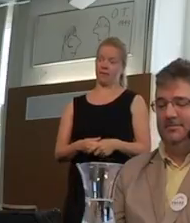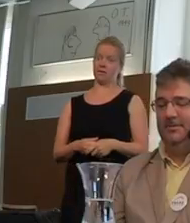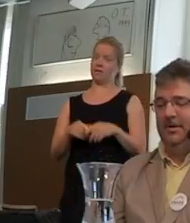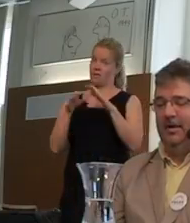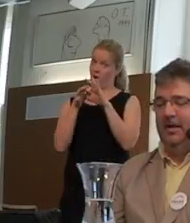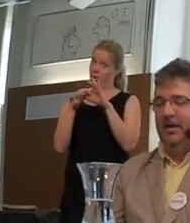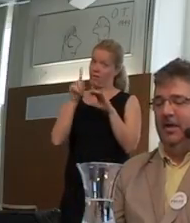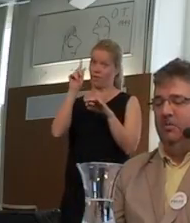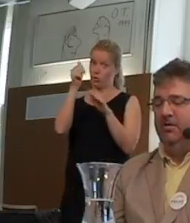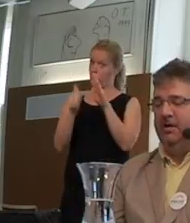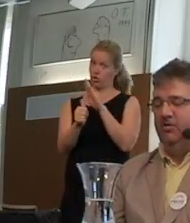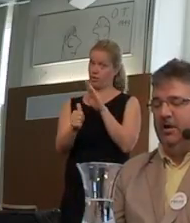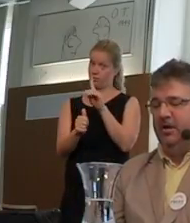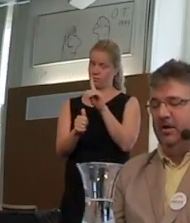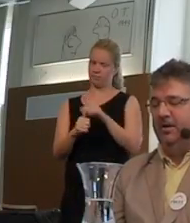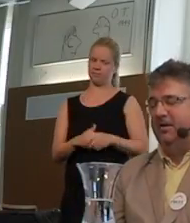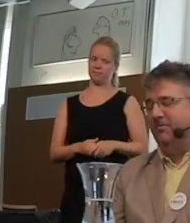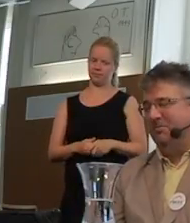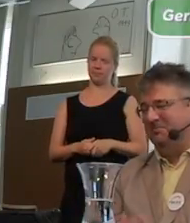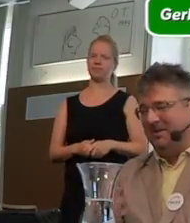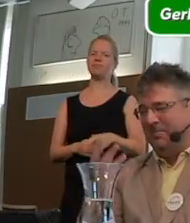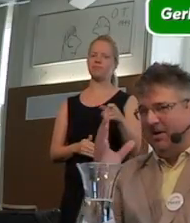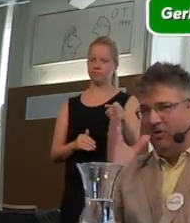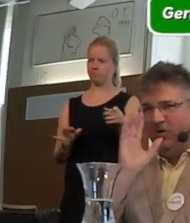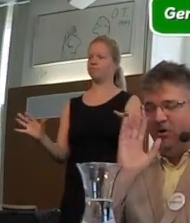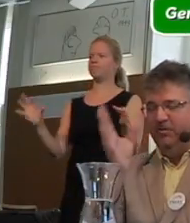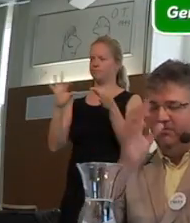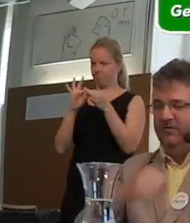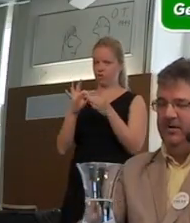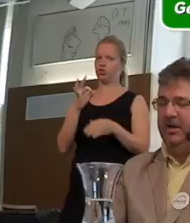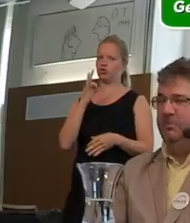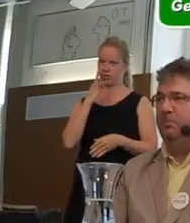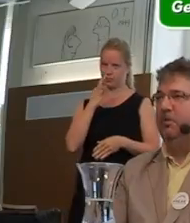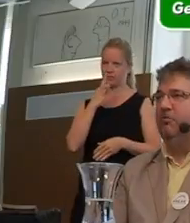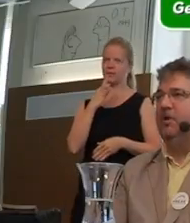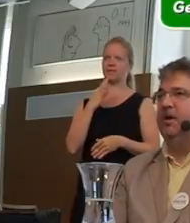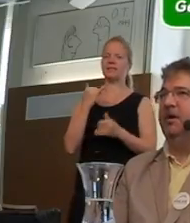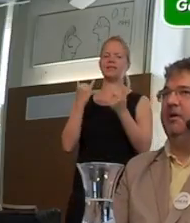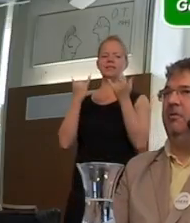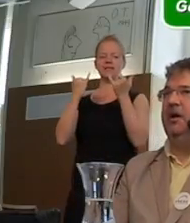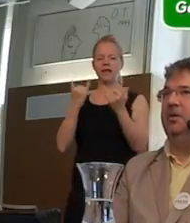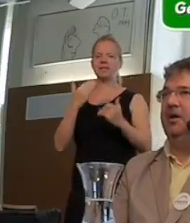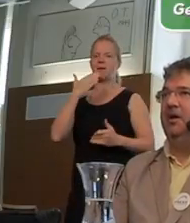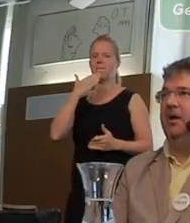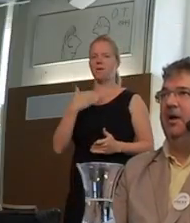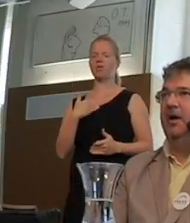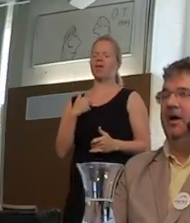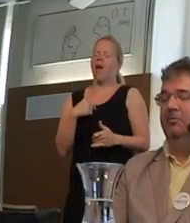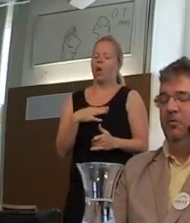sein. Ich möchte an der Stelle jetzt auch ausnahmsweise eine persönliche Erfahrung